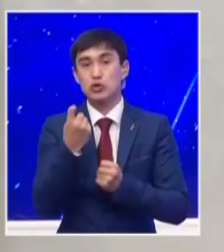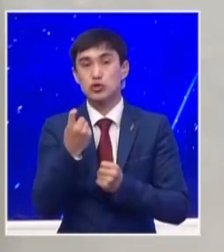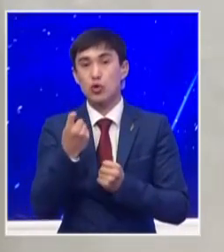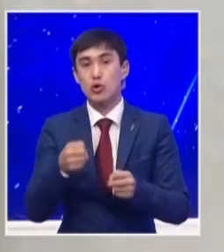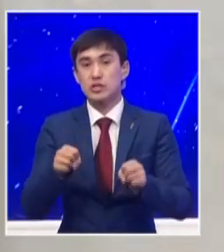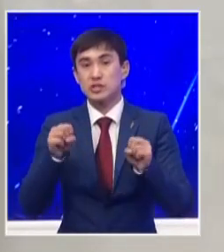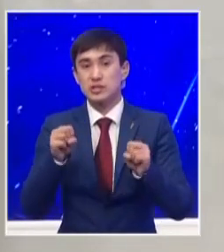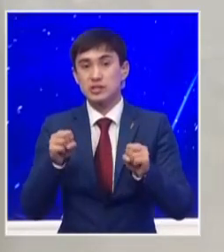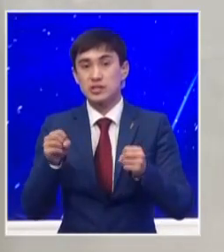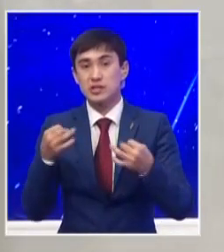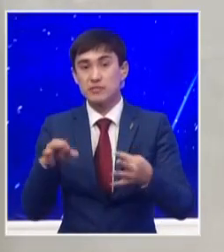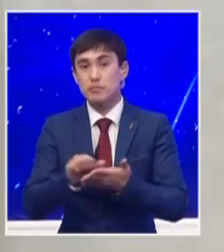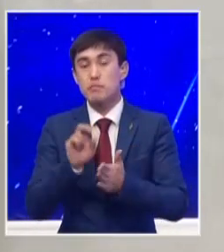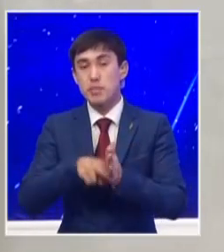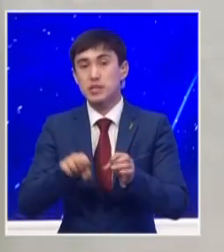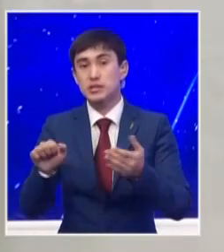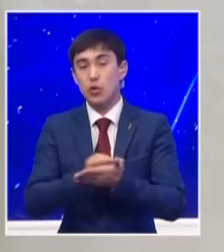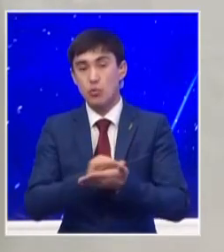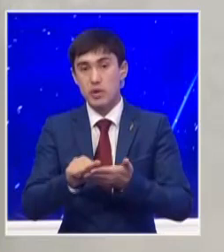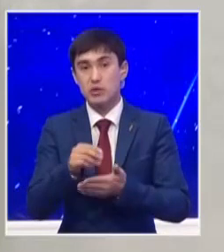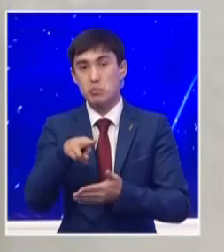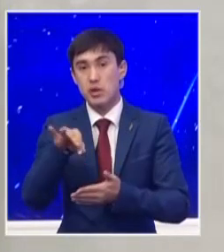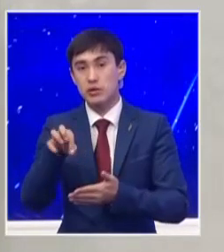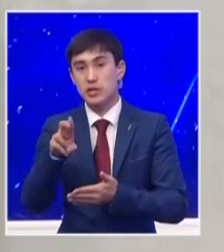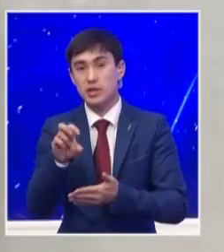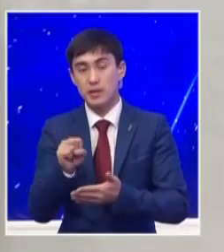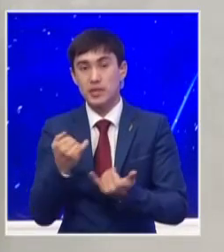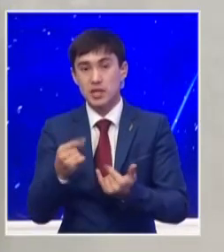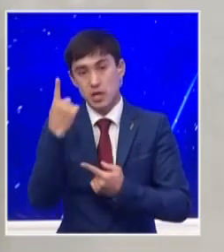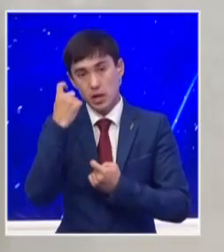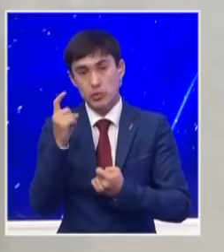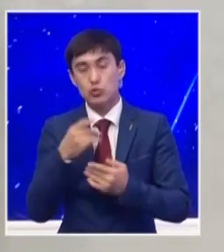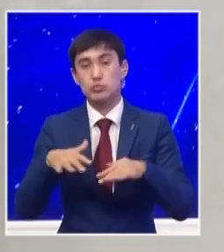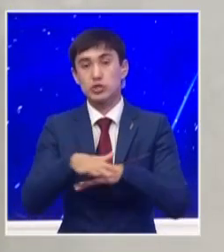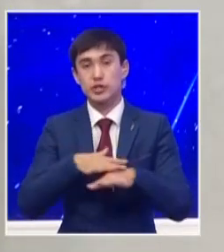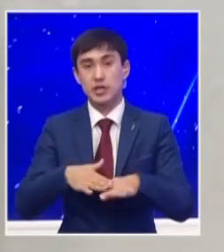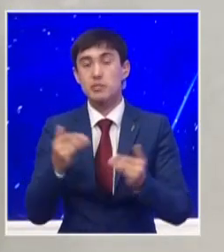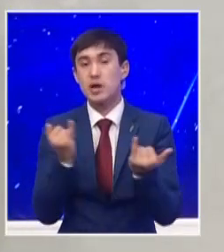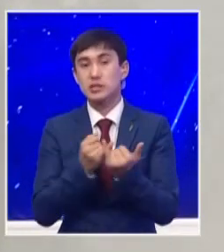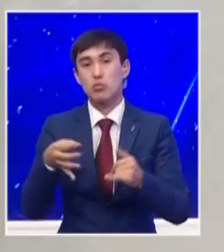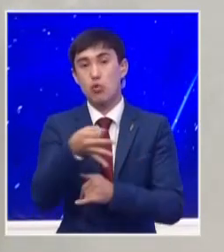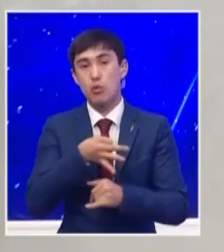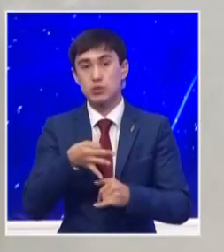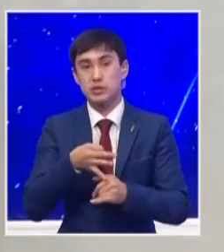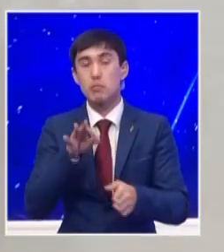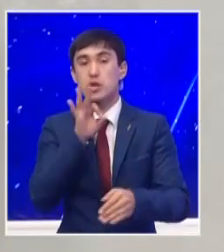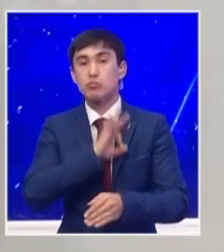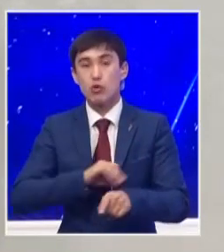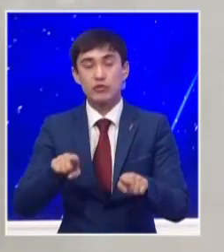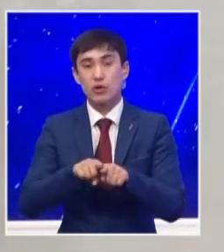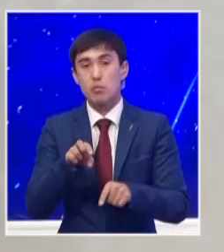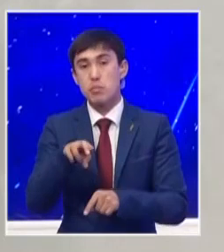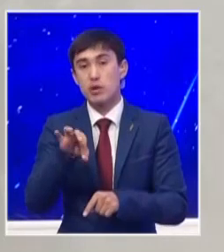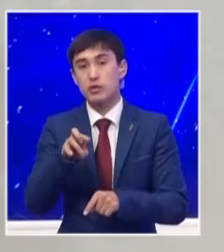единиц несертифицированной пиротехнической продукции Настоятельно рекомендуем жителям и гостям области при использования